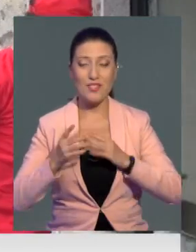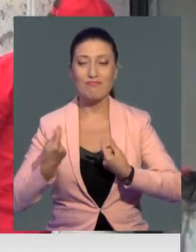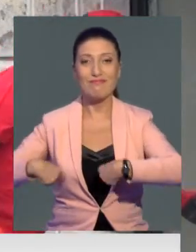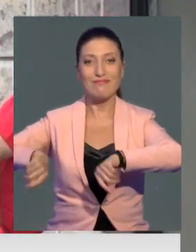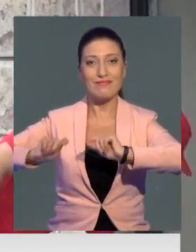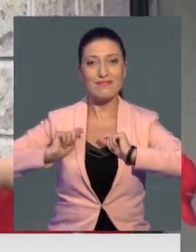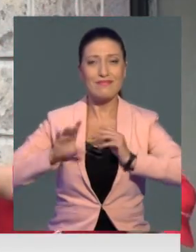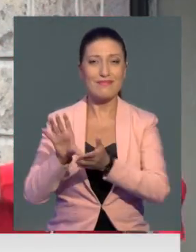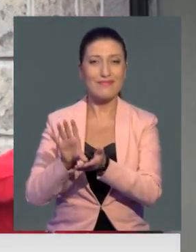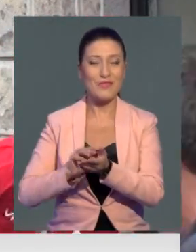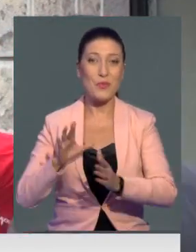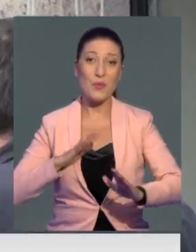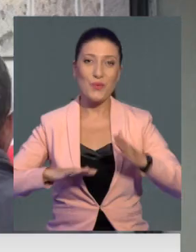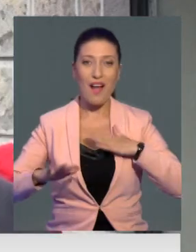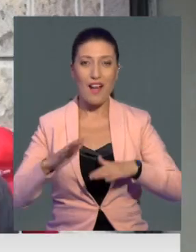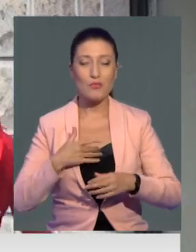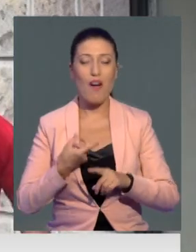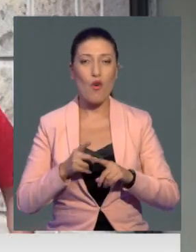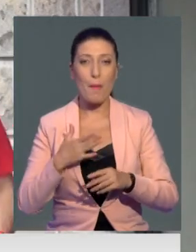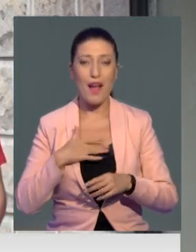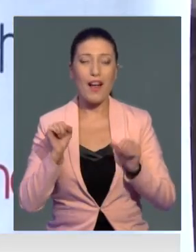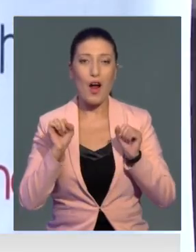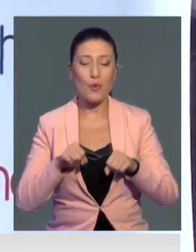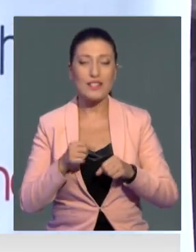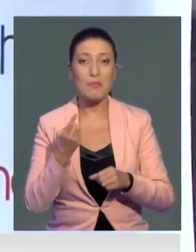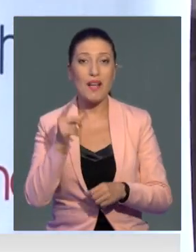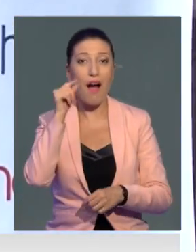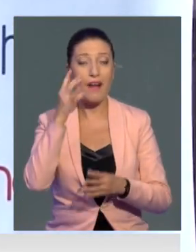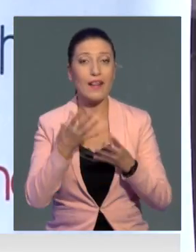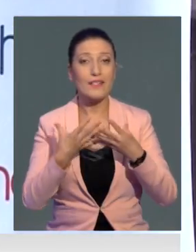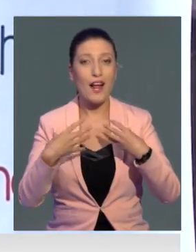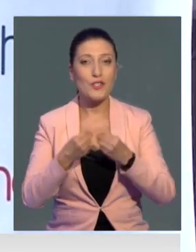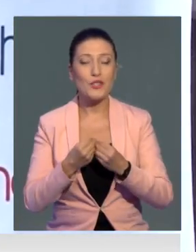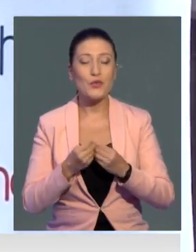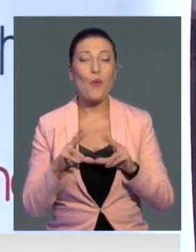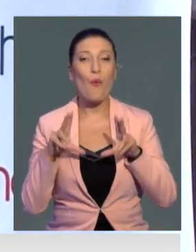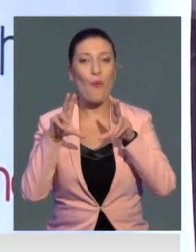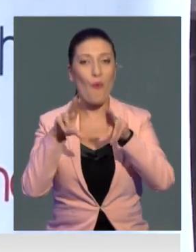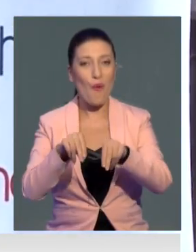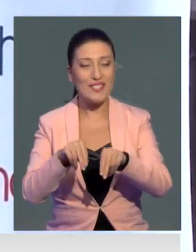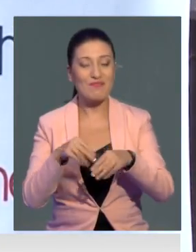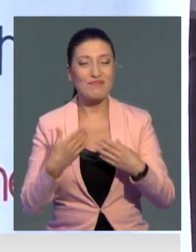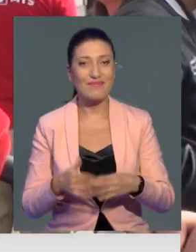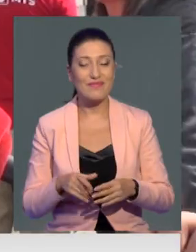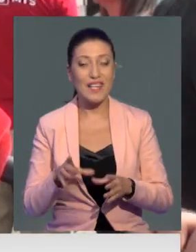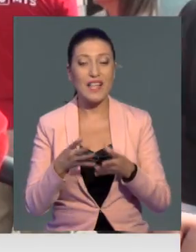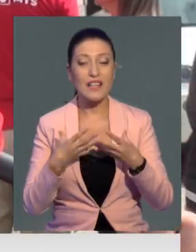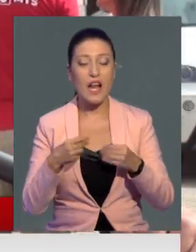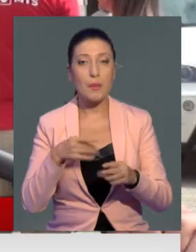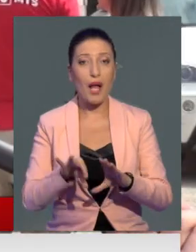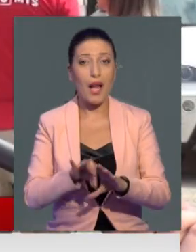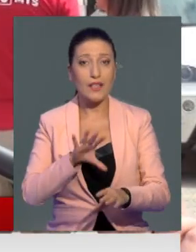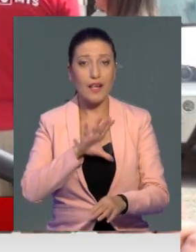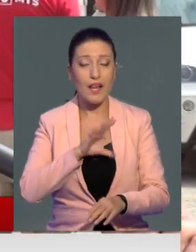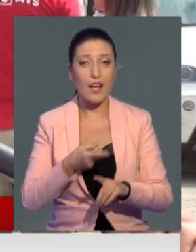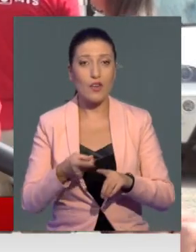ուրախացնում է, որովհետեւ մենք կարողացել ենք եւս մի հայ ընտանիքի հույս ներշնչել։ Այս ընտանիքի ընտրության հարցում